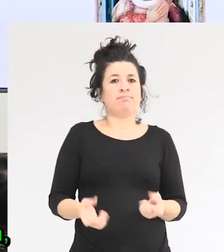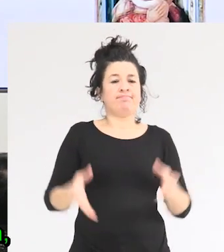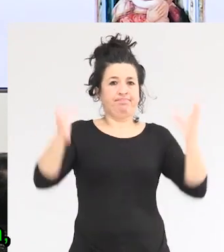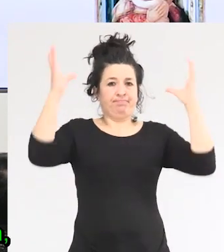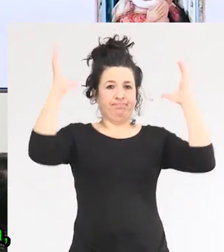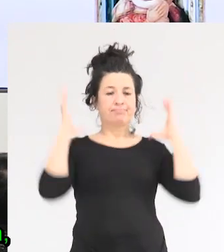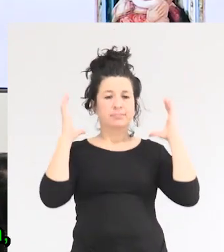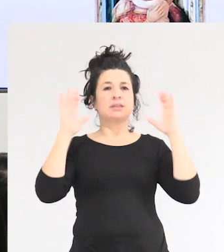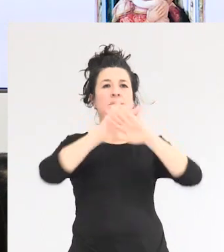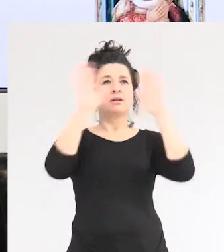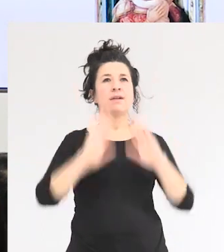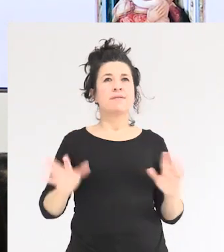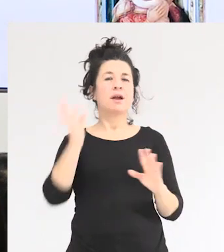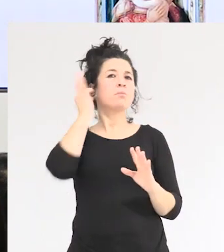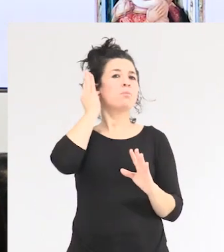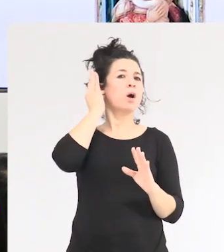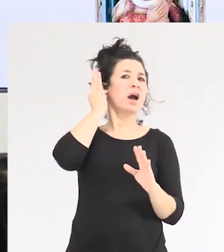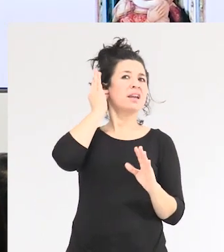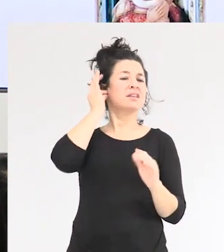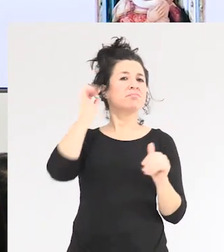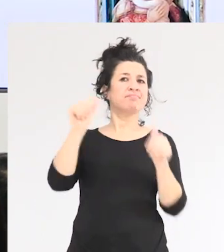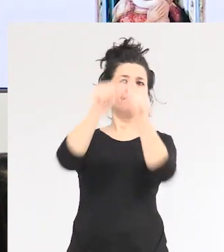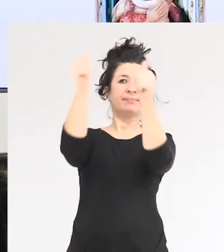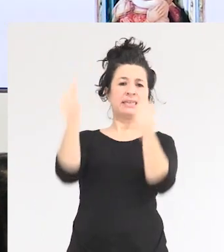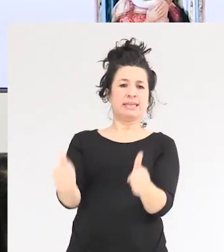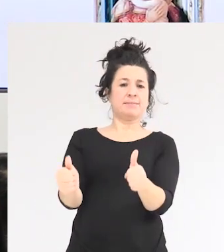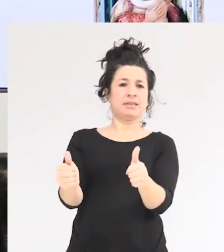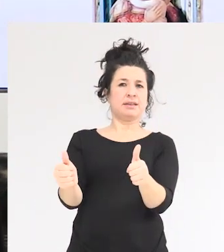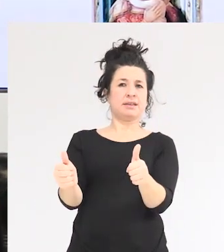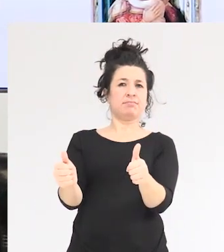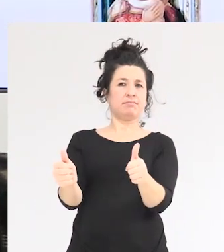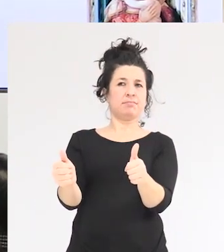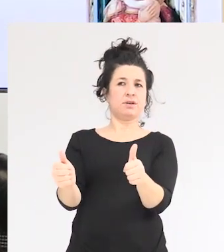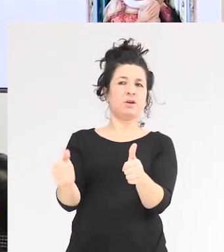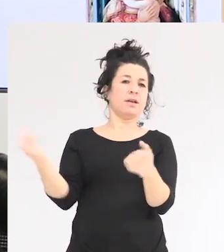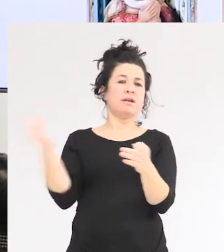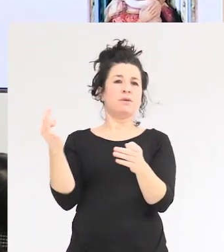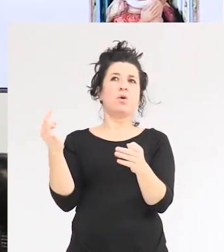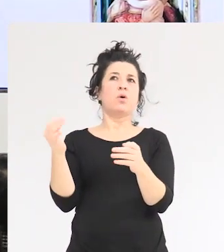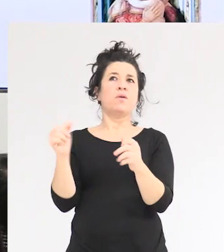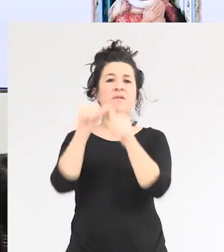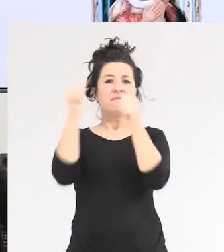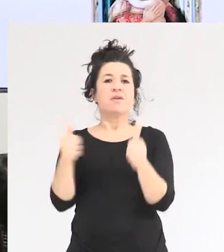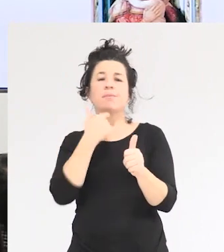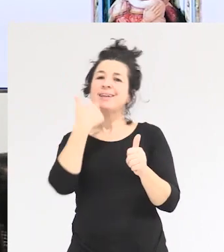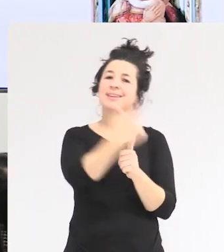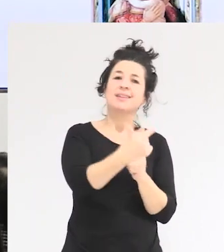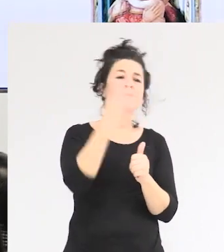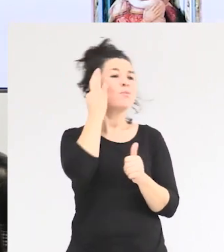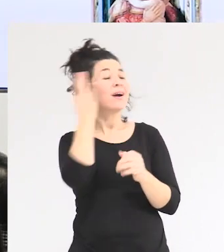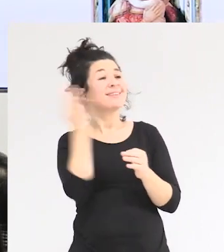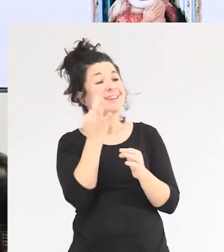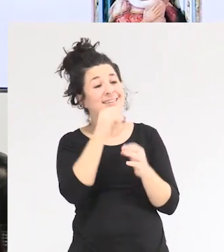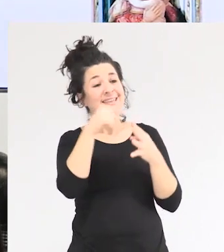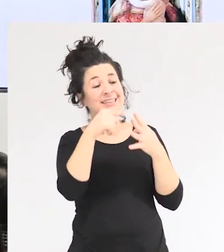emakumeak errepresentatzerako orduan, emakumei nolakoak izan behar duten esaterako orduan, oraindik ere eragin hau